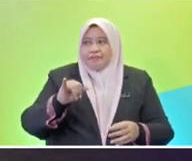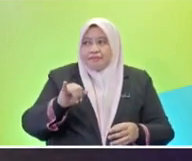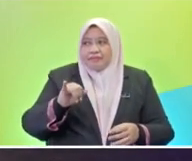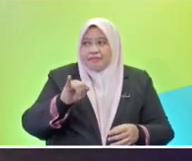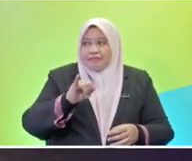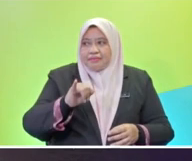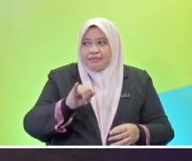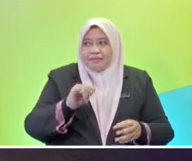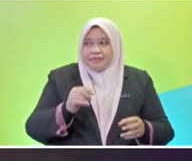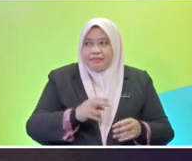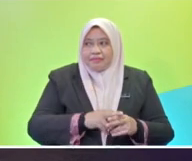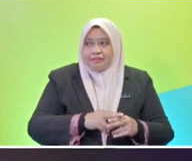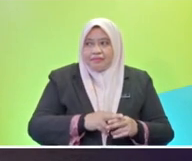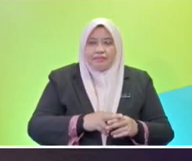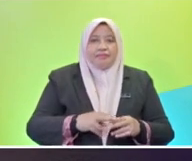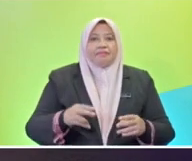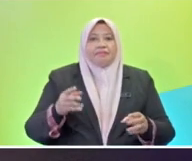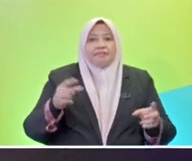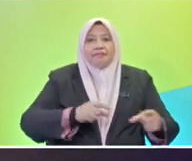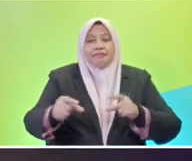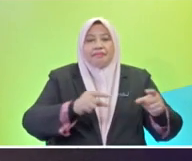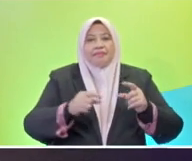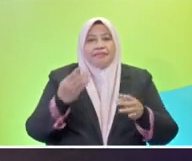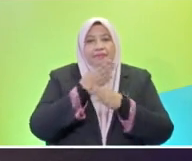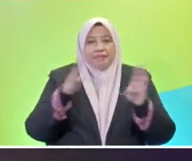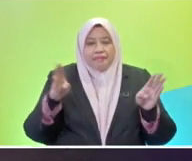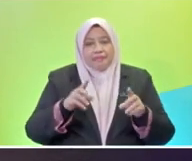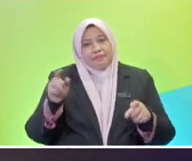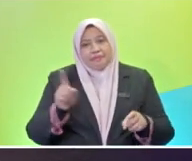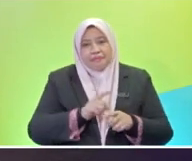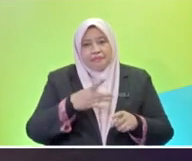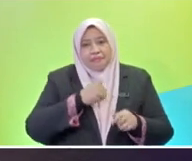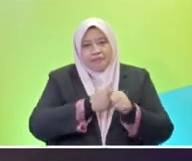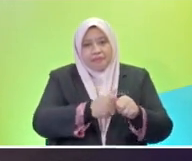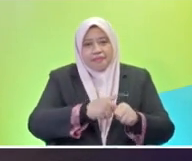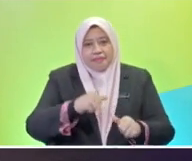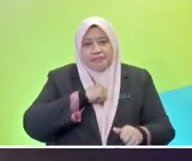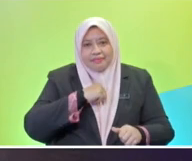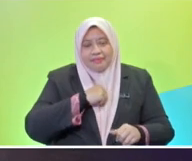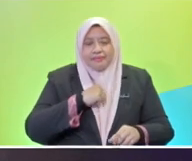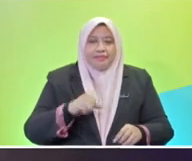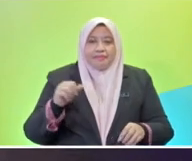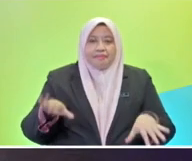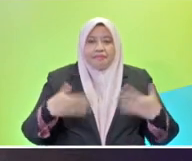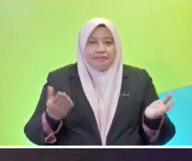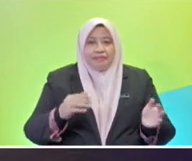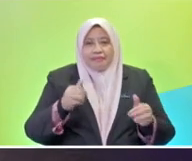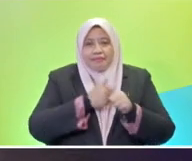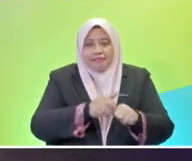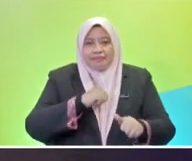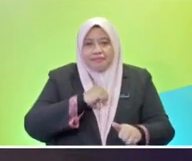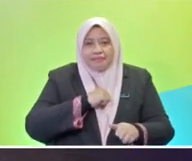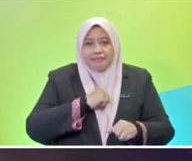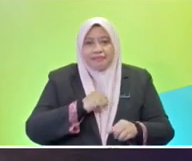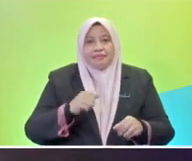Ya. Pergerakan cikgu bagi awak bebas. Okay. Nak gerak macam mana suka hati. Ya? Boleh. Nak gini-gini ke? Iya.